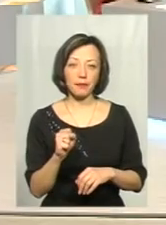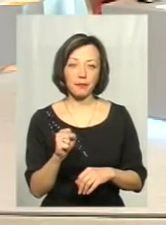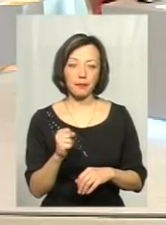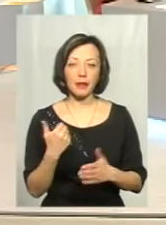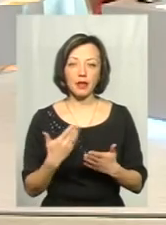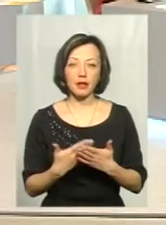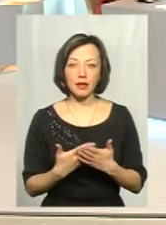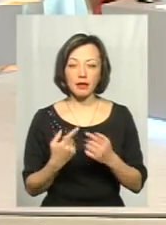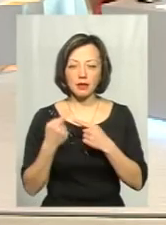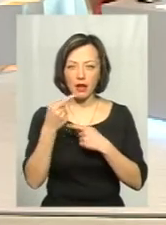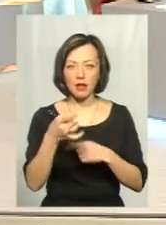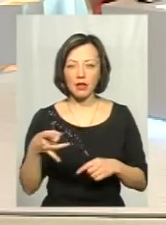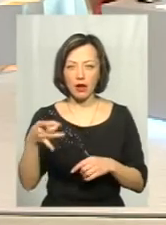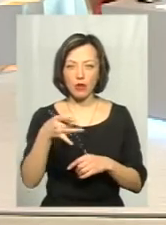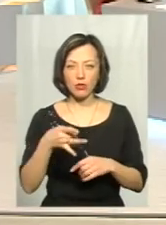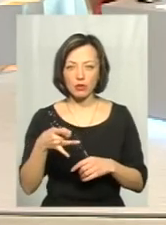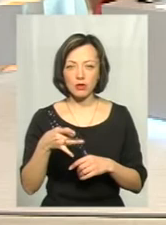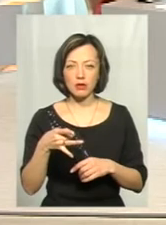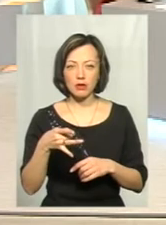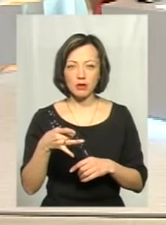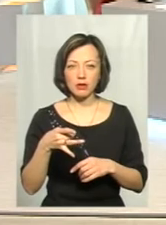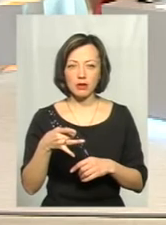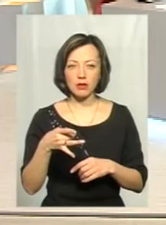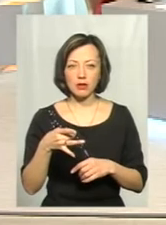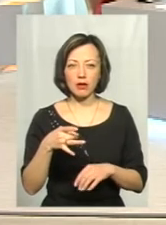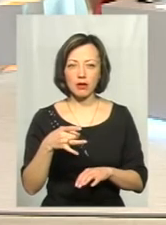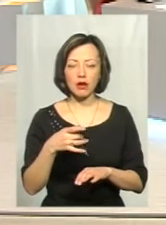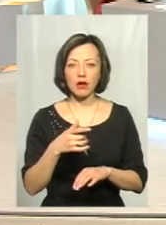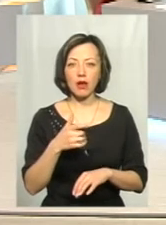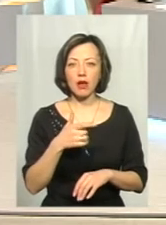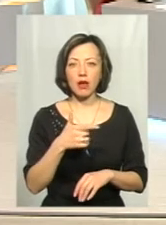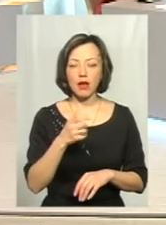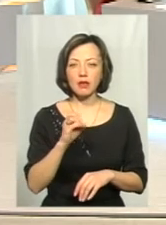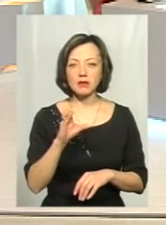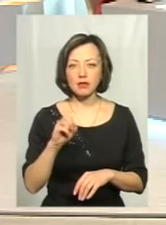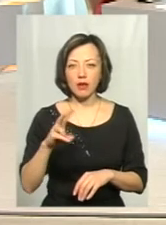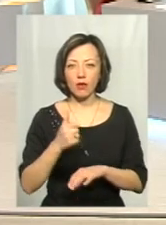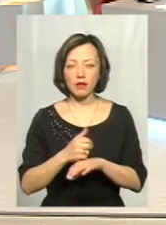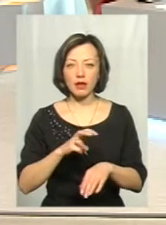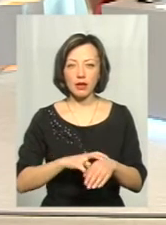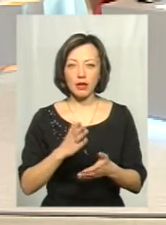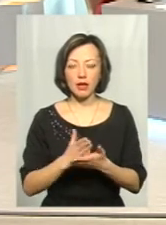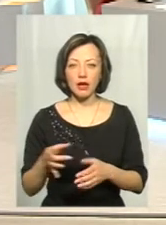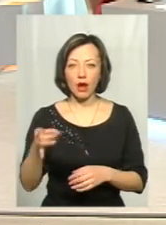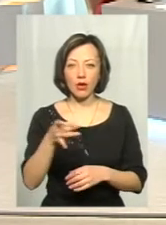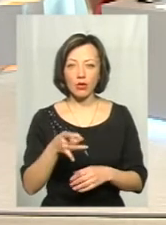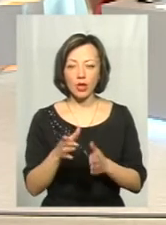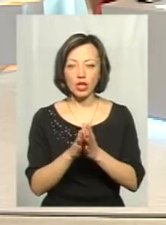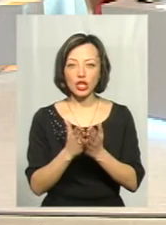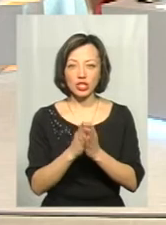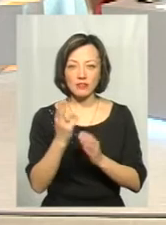От є віддалені мікрорайони, так у першому центрі, там, де головний лікар Валентина Григорівна Гесальна, є у районі